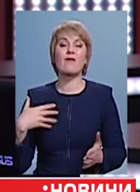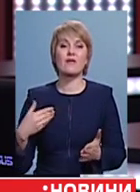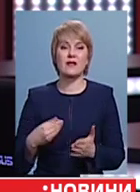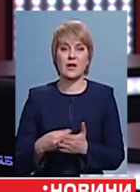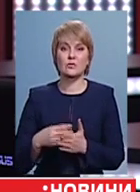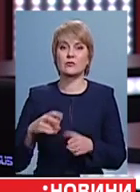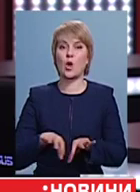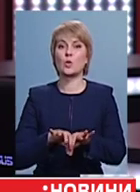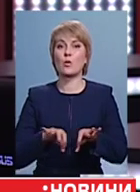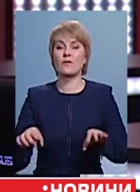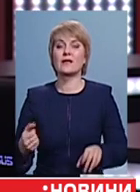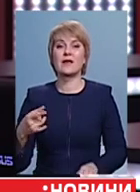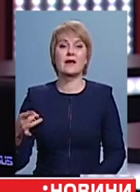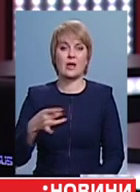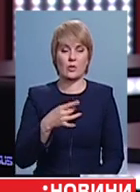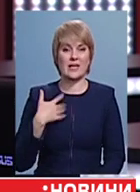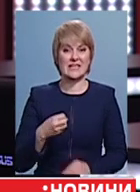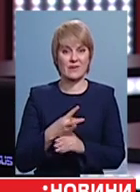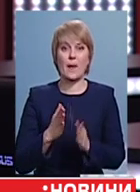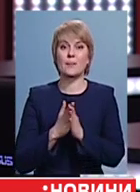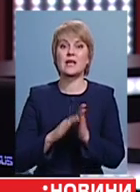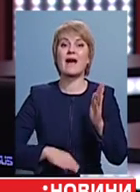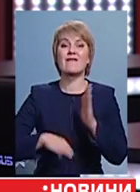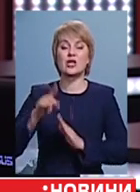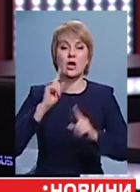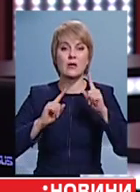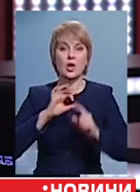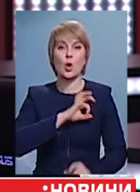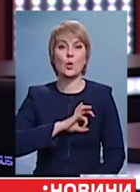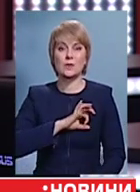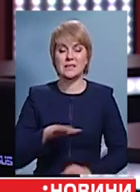області. Звільнити 4 суддів президента просила Вища рада юстиції після